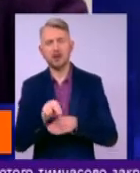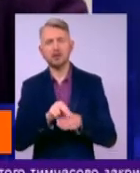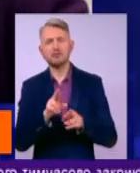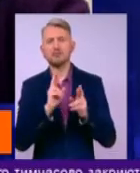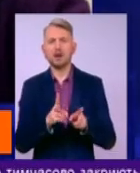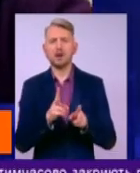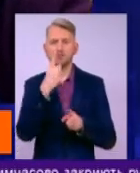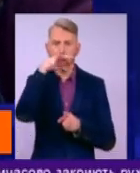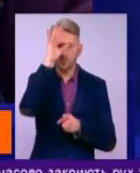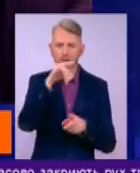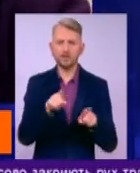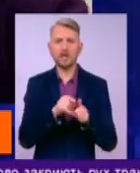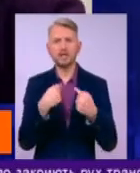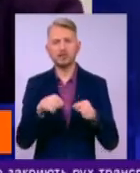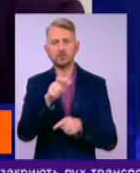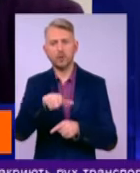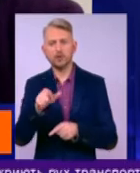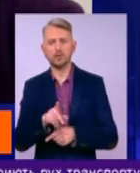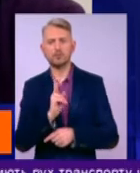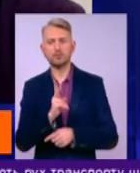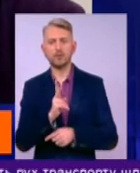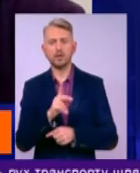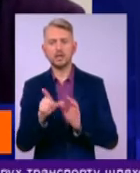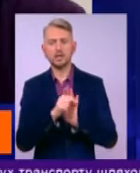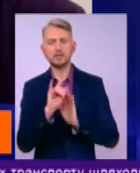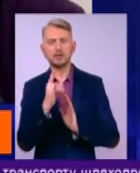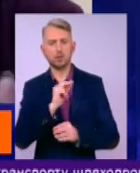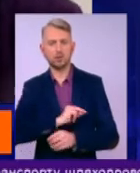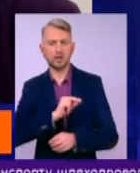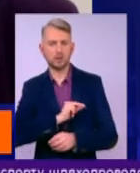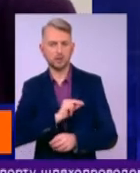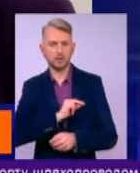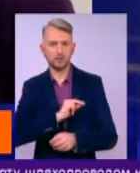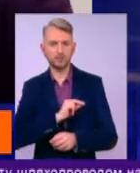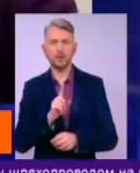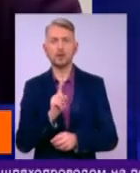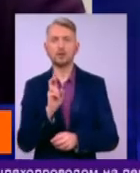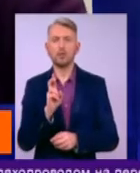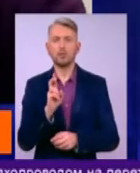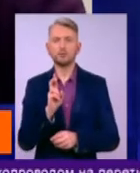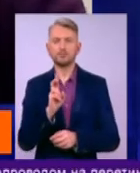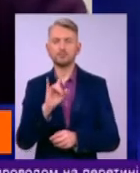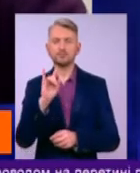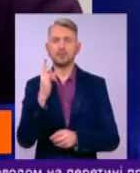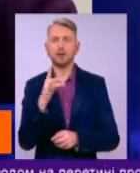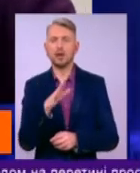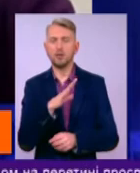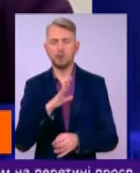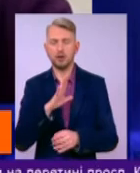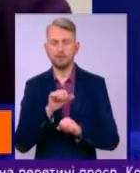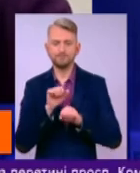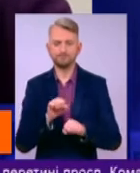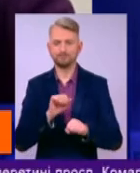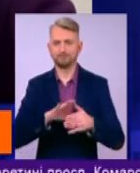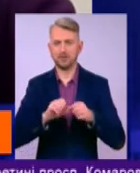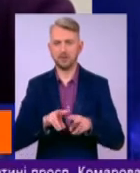як правоохоронців, так і інших осіб, які з дитиною працюють, щоб дитина була в безпеці, щоб